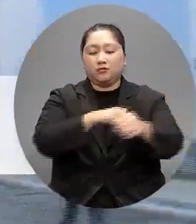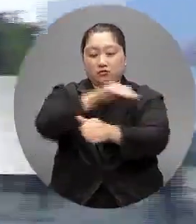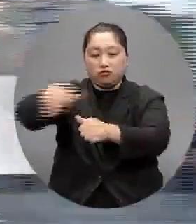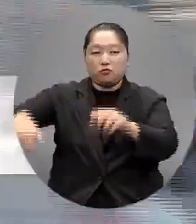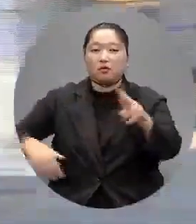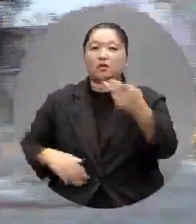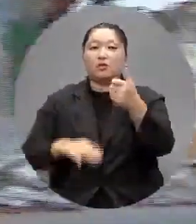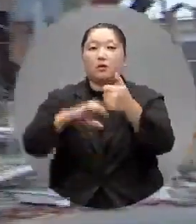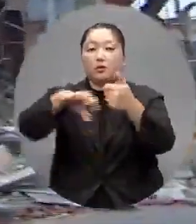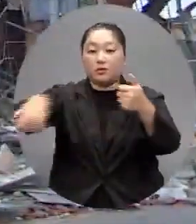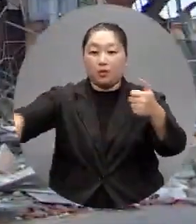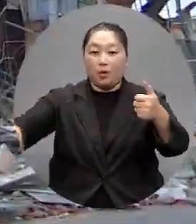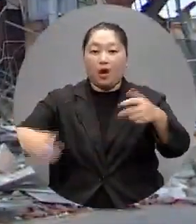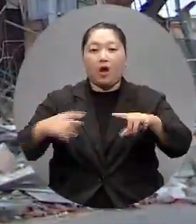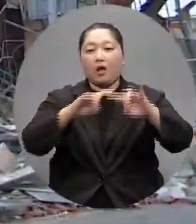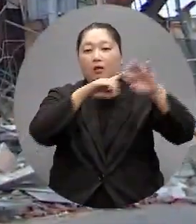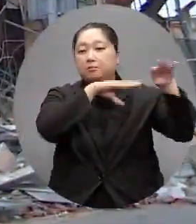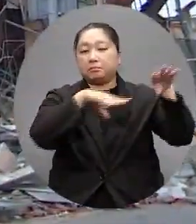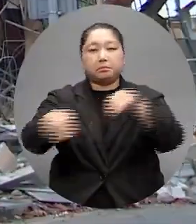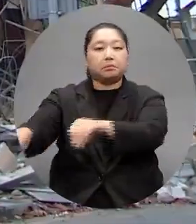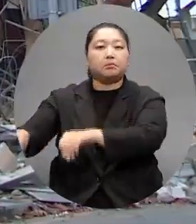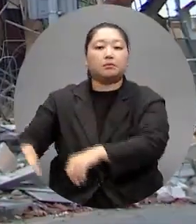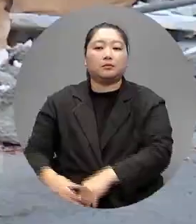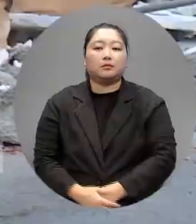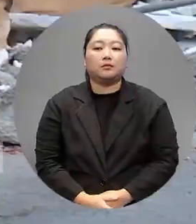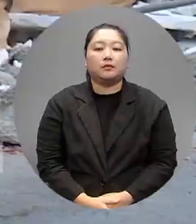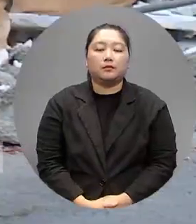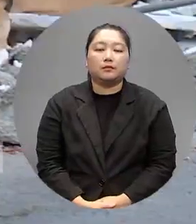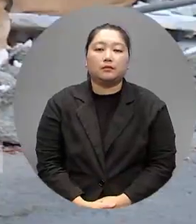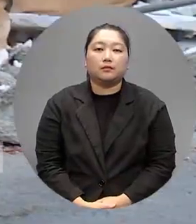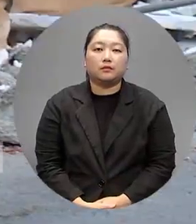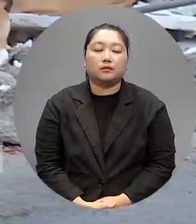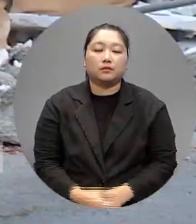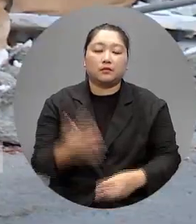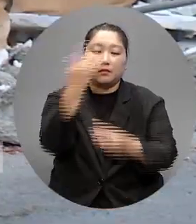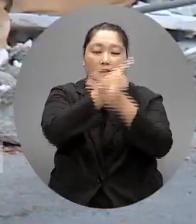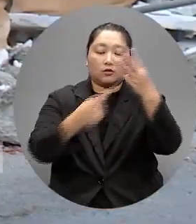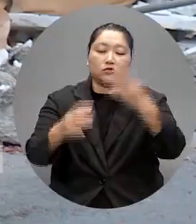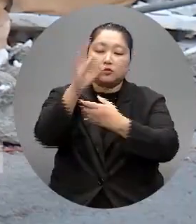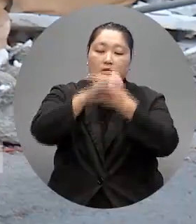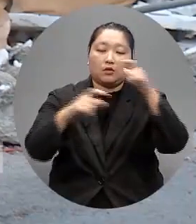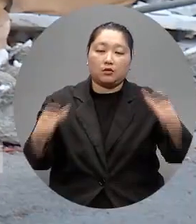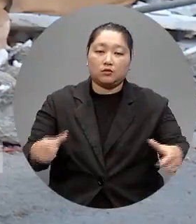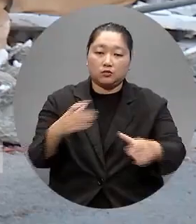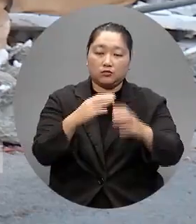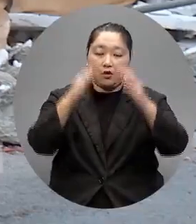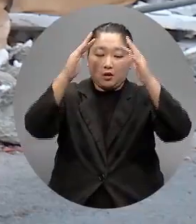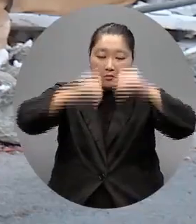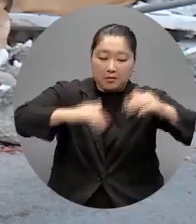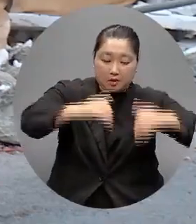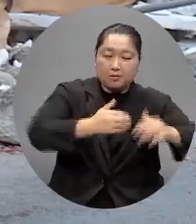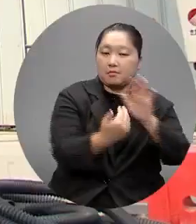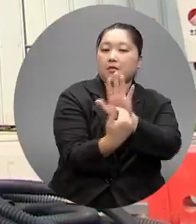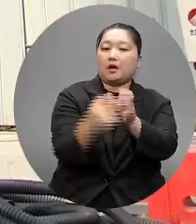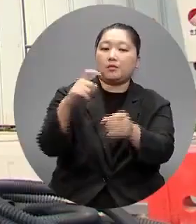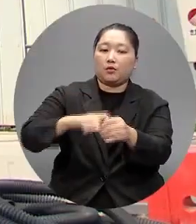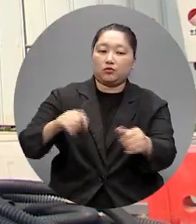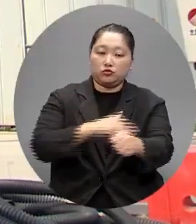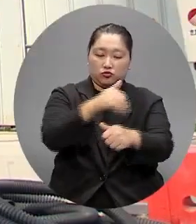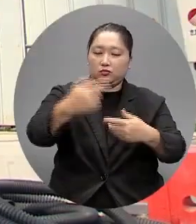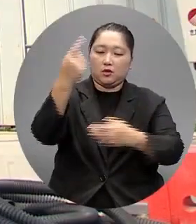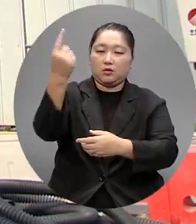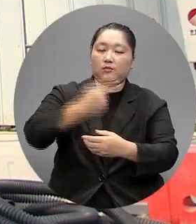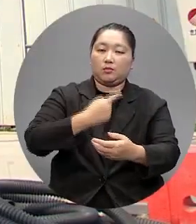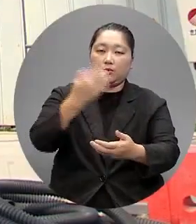200 신세대의 한때 전력 공급이 끊어졌습니다 청주시 서원군 추가 붕괴를 막기 위해 주변도로